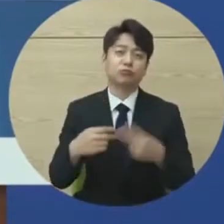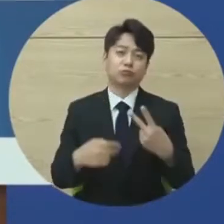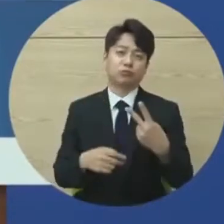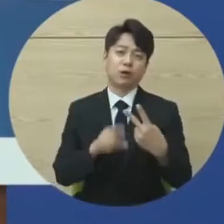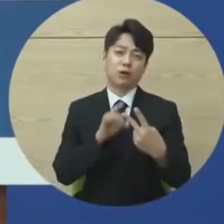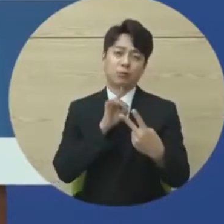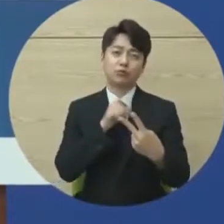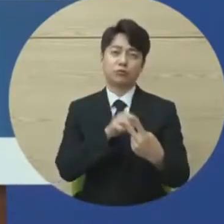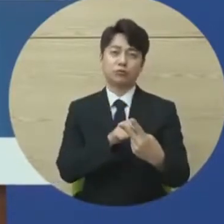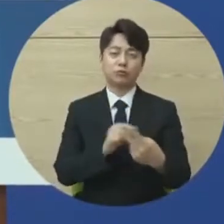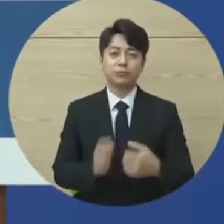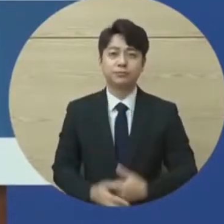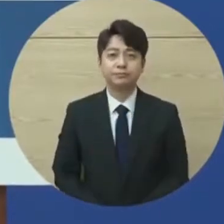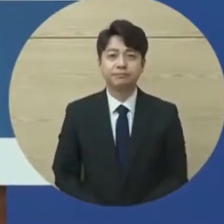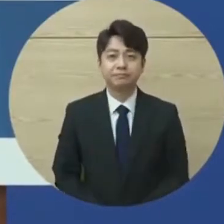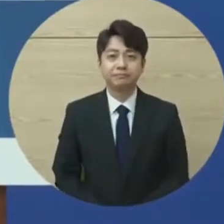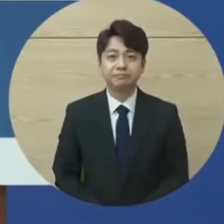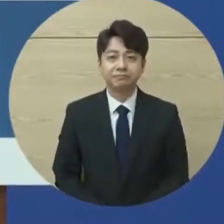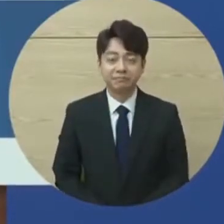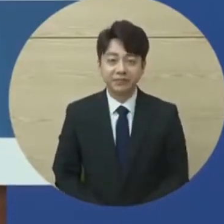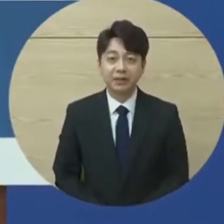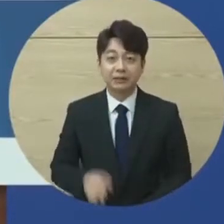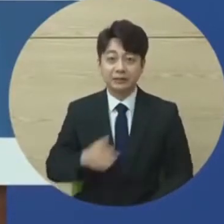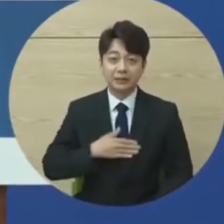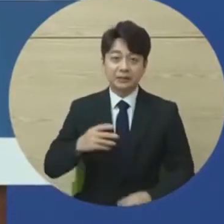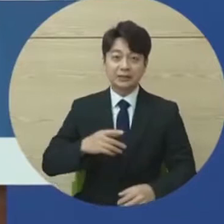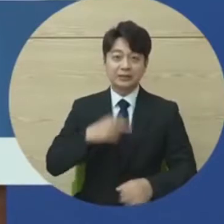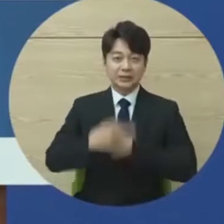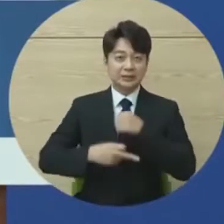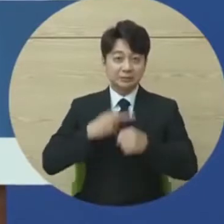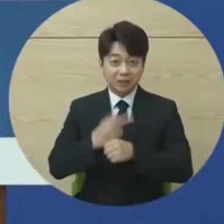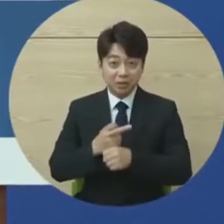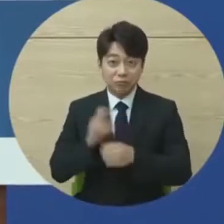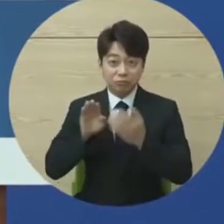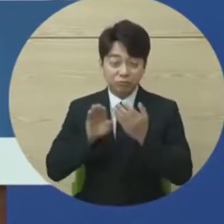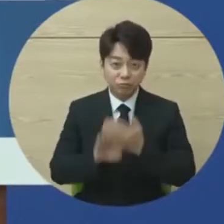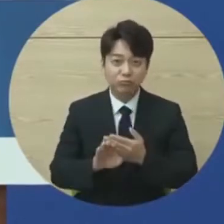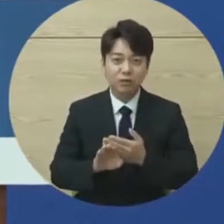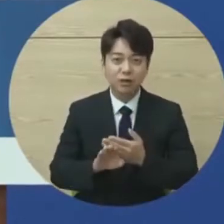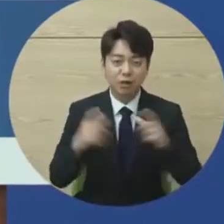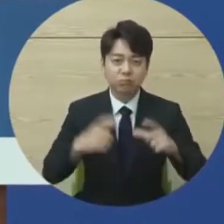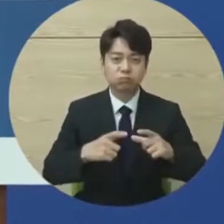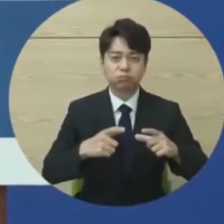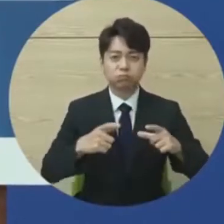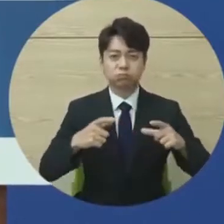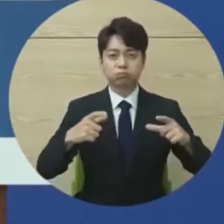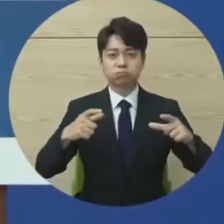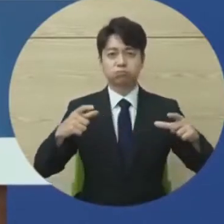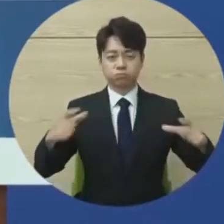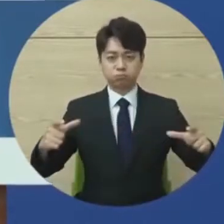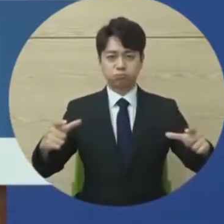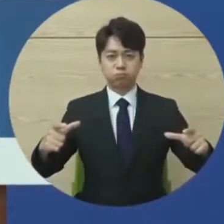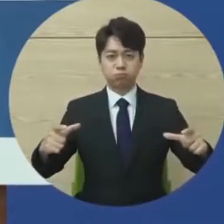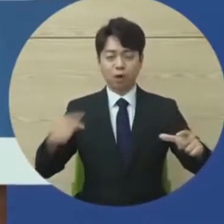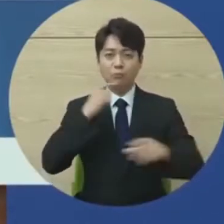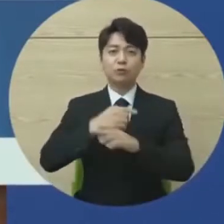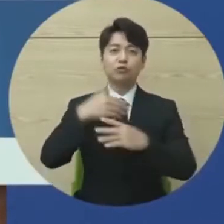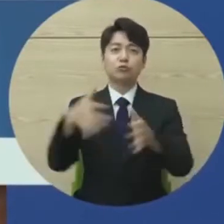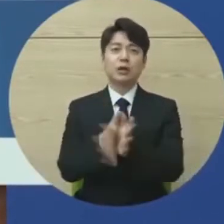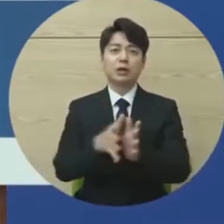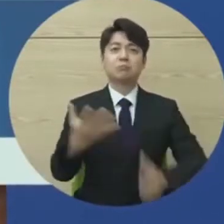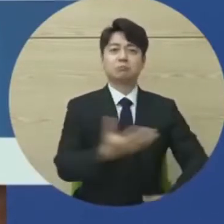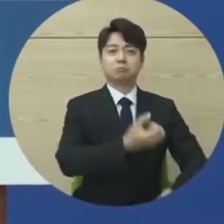그것을 12년 만에 시장과 국회의원 3명, 도의원 전원이 당선되는 민주의 땅으로